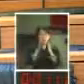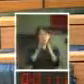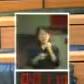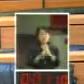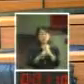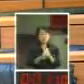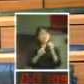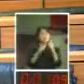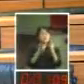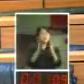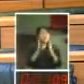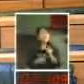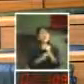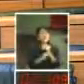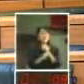รก็ขาด